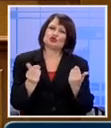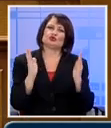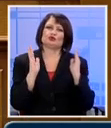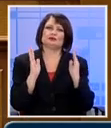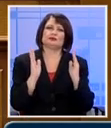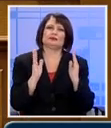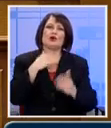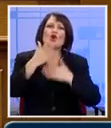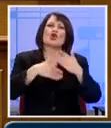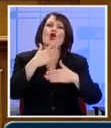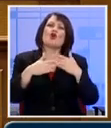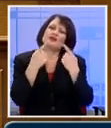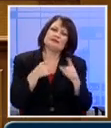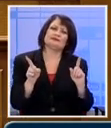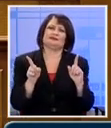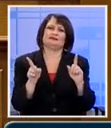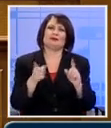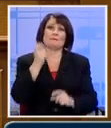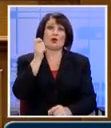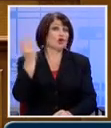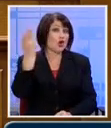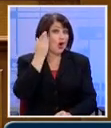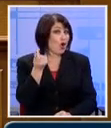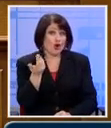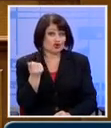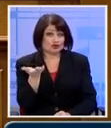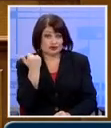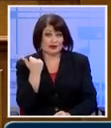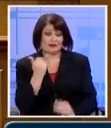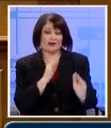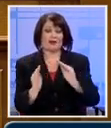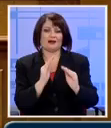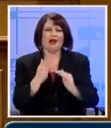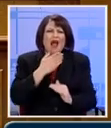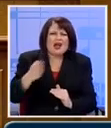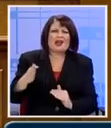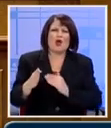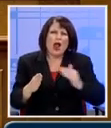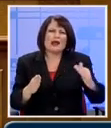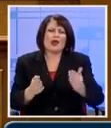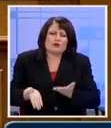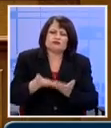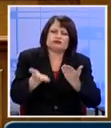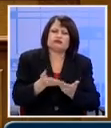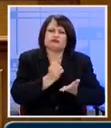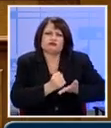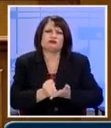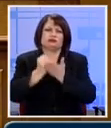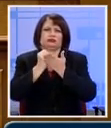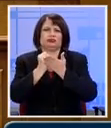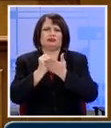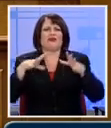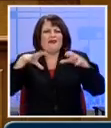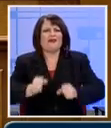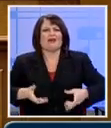Ήσταν μαθημένοι από πολλά χρόνια, χωρίς πολιτικό κόστος, να υπερασπίζεστε κάθε ακραίο και κάθε ακρότητα. Να φωνάζετε για κάθε